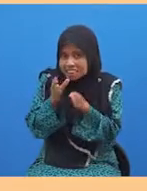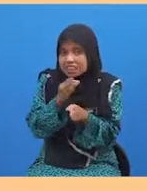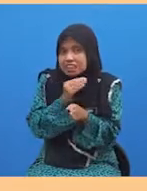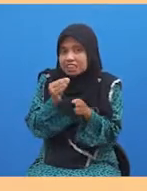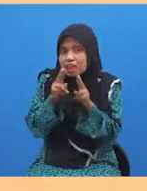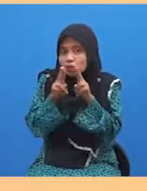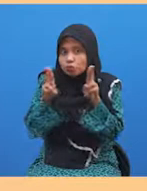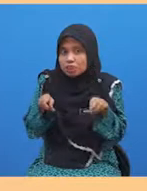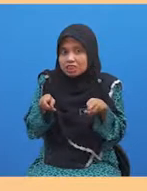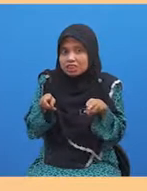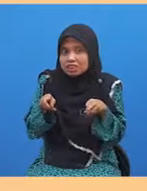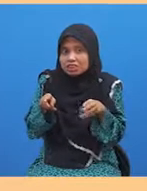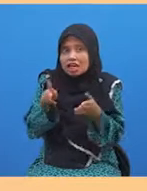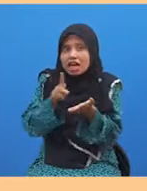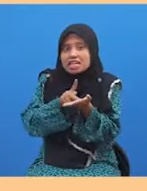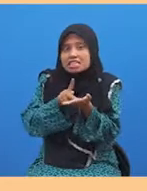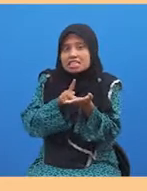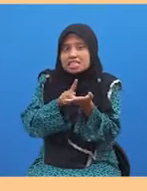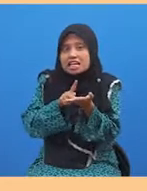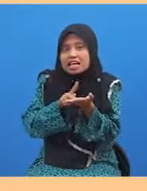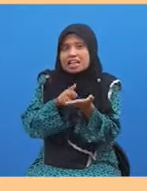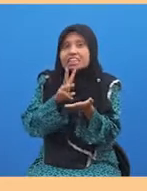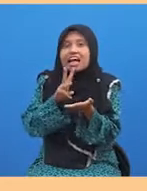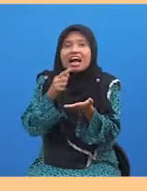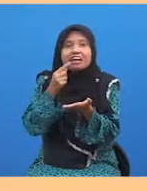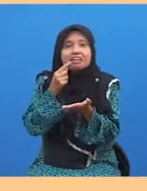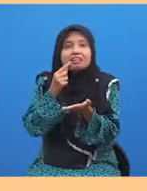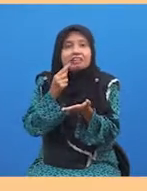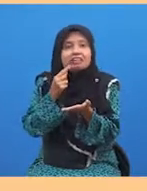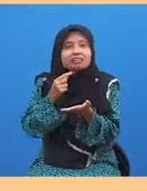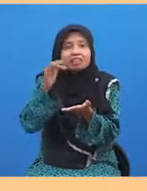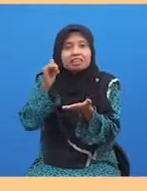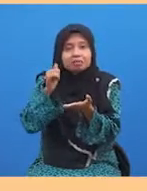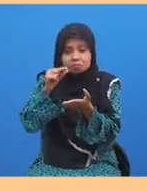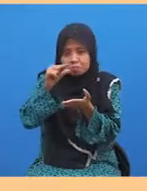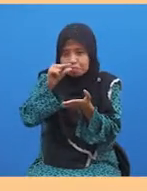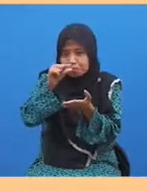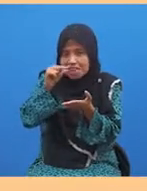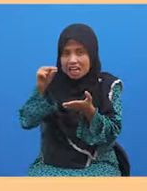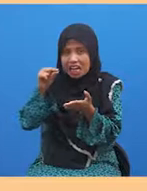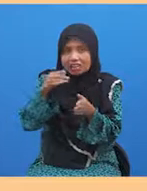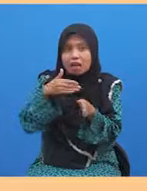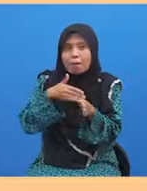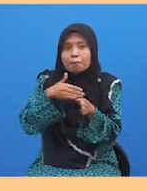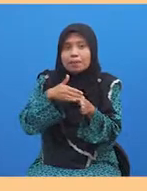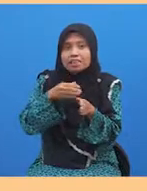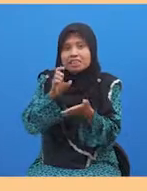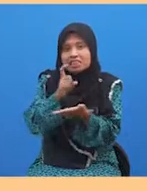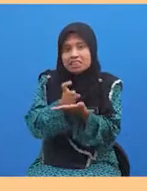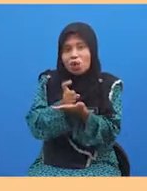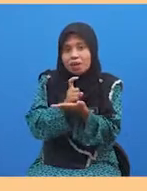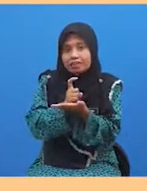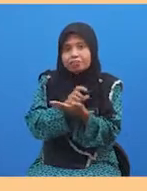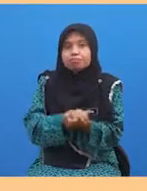menguji kesan air liur yang melekat pada cawan. Kajian yang dibuat